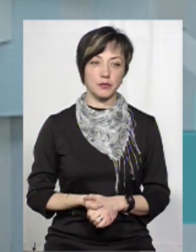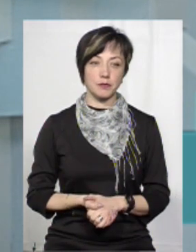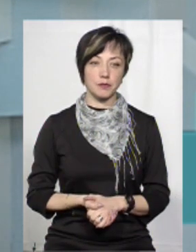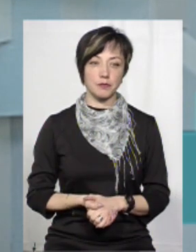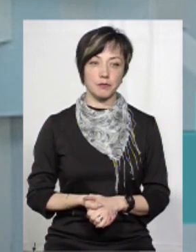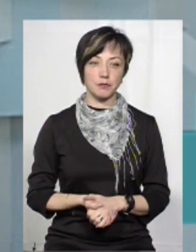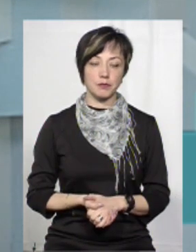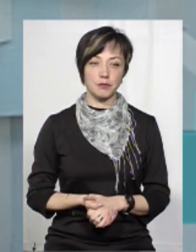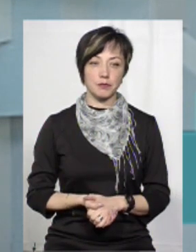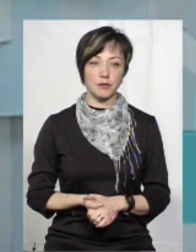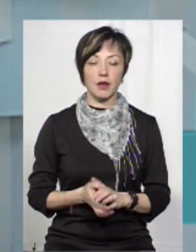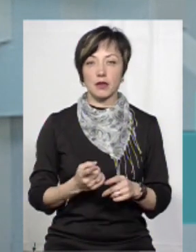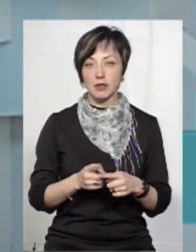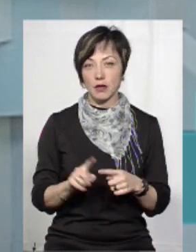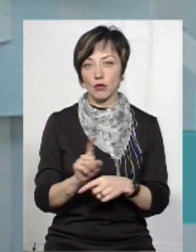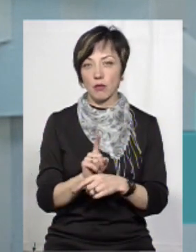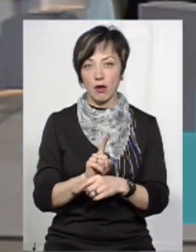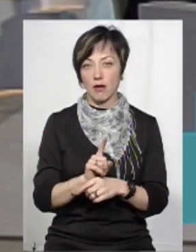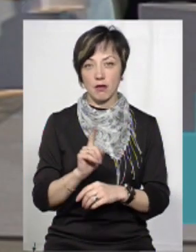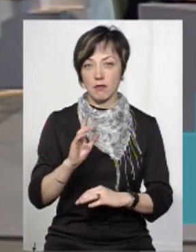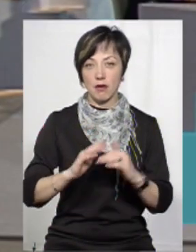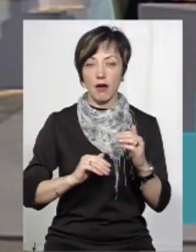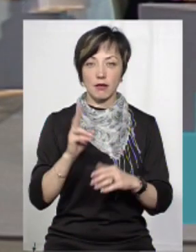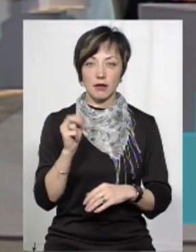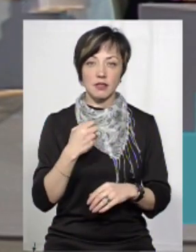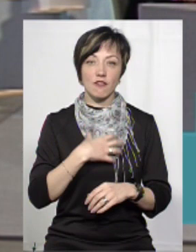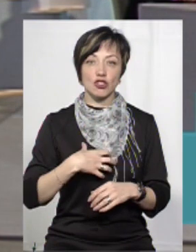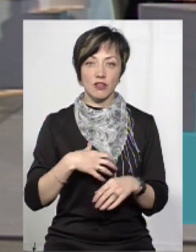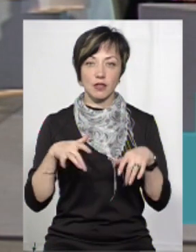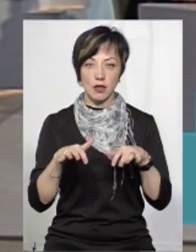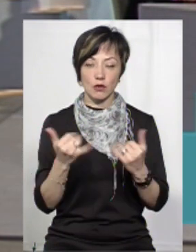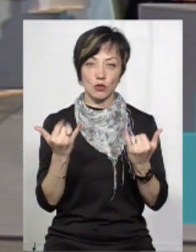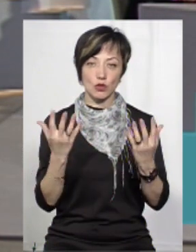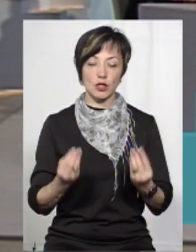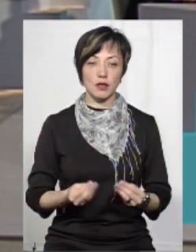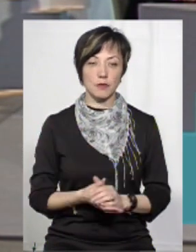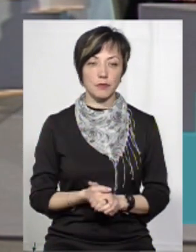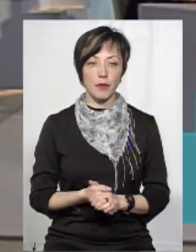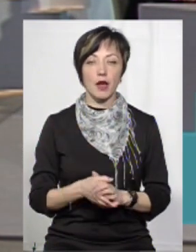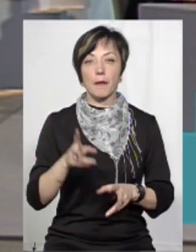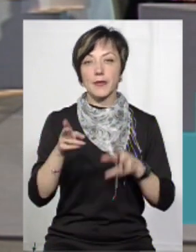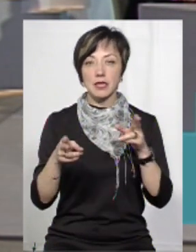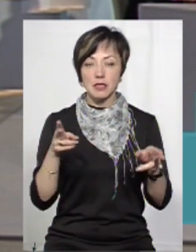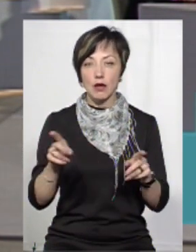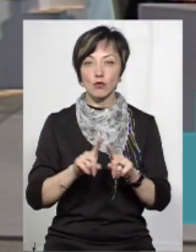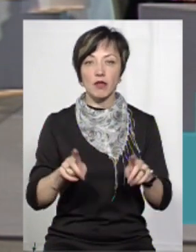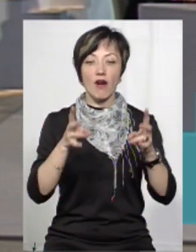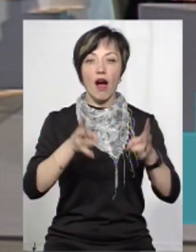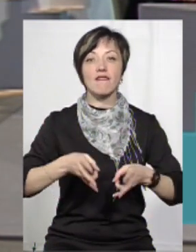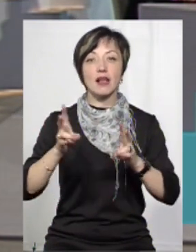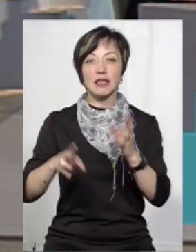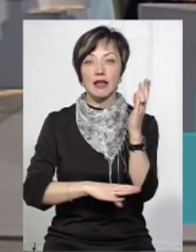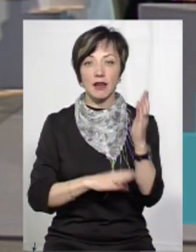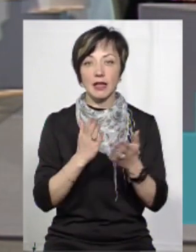Це нормальна практика, це важливий захід на сьогоднішній день. Підрізання, особливо аварійних